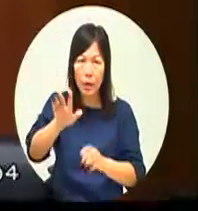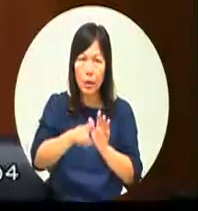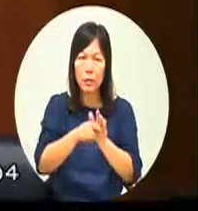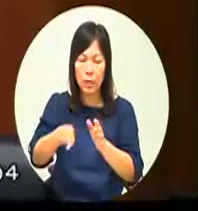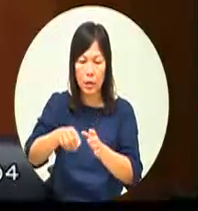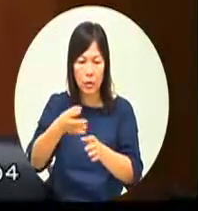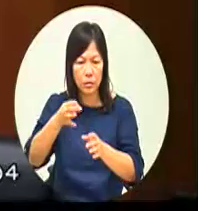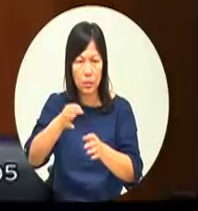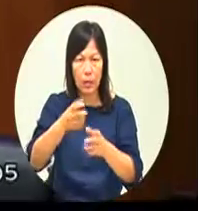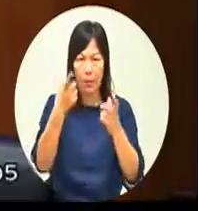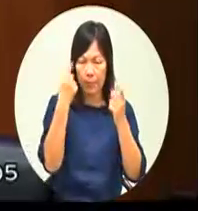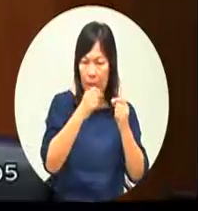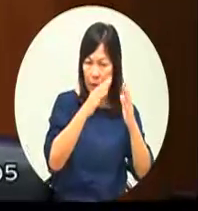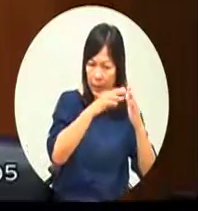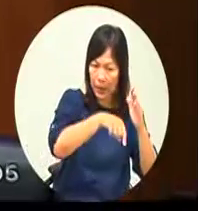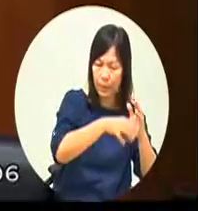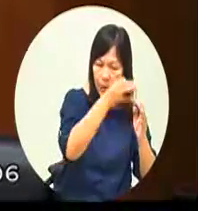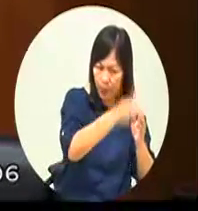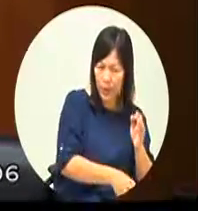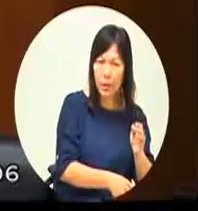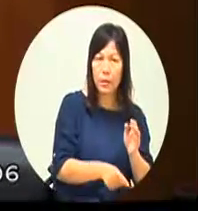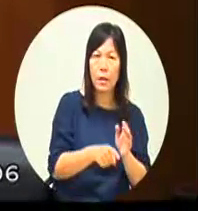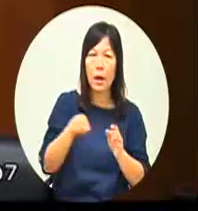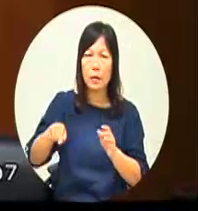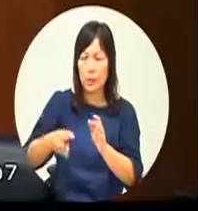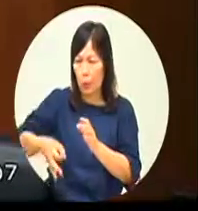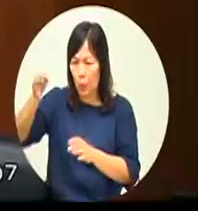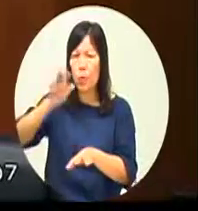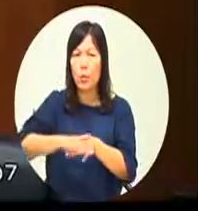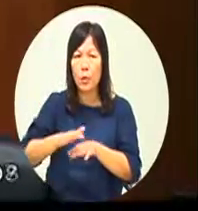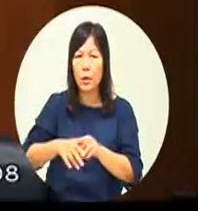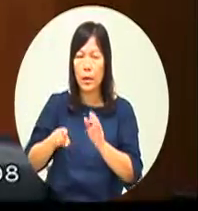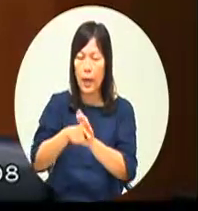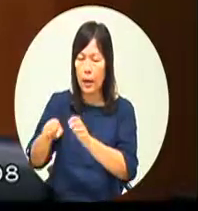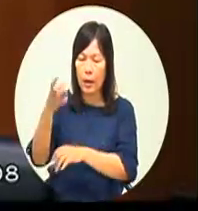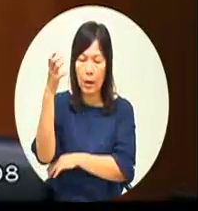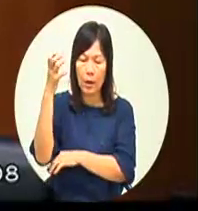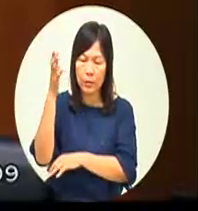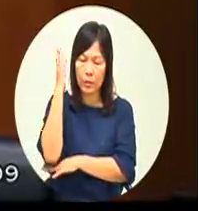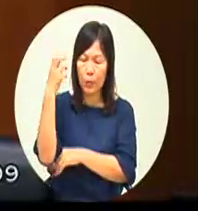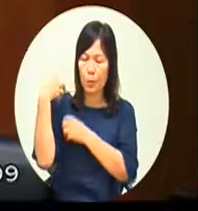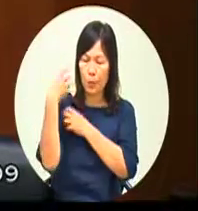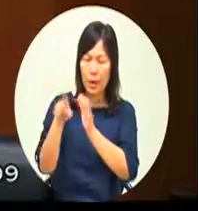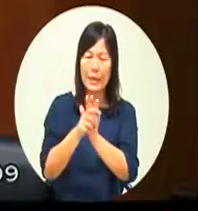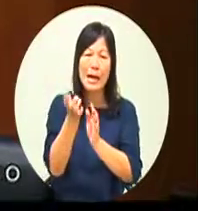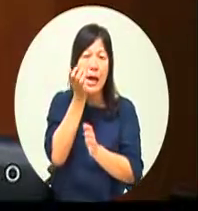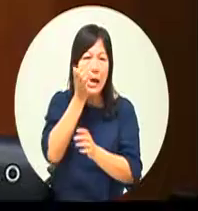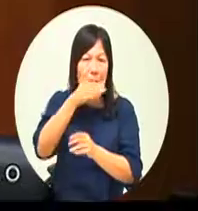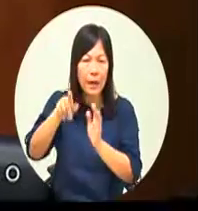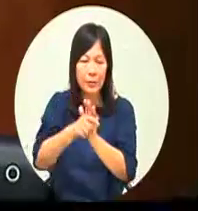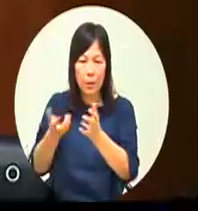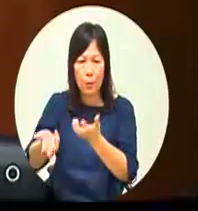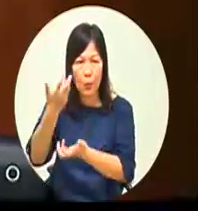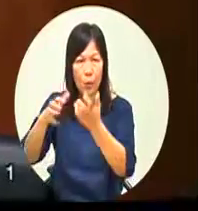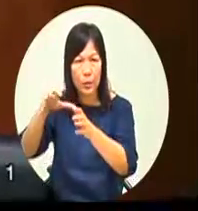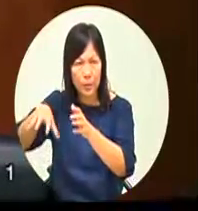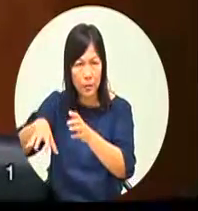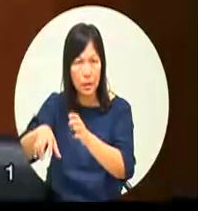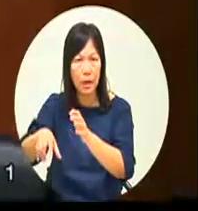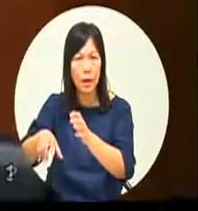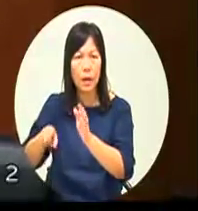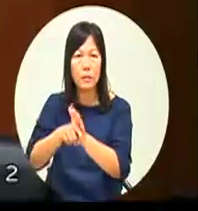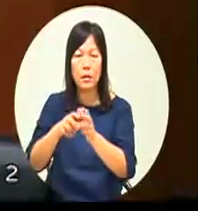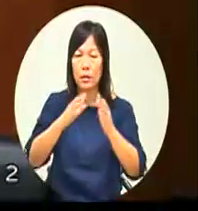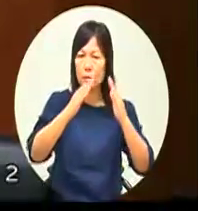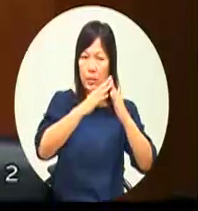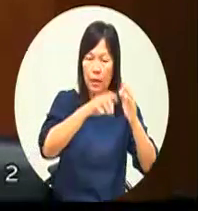是比较低的。那这一次公办民营的冈山他们的这个焚化厂，他们的收费条幅啊，家用垃圾